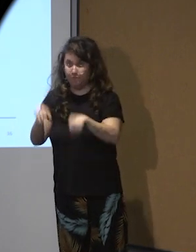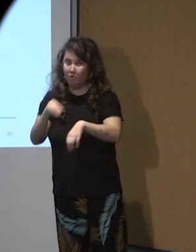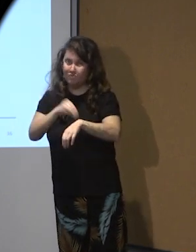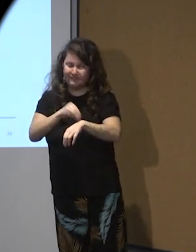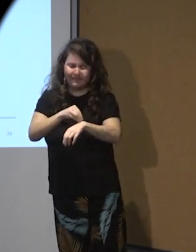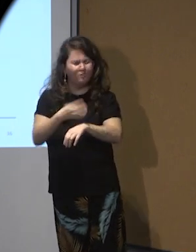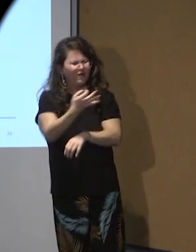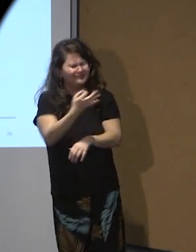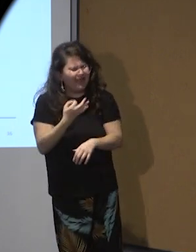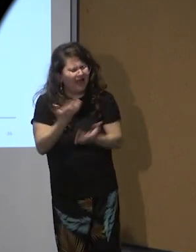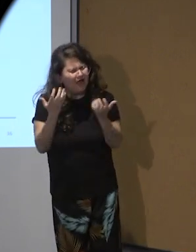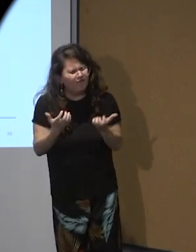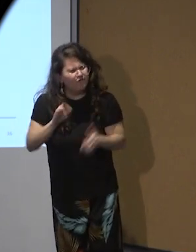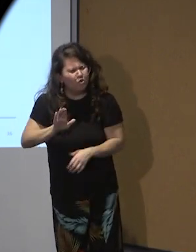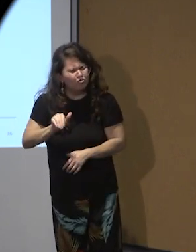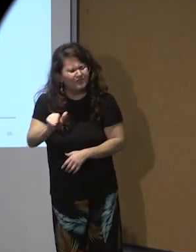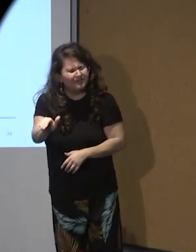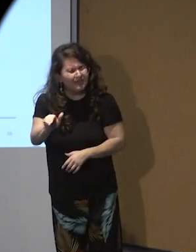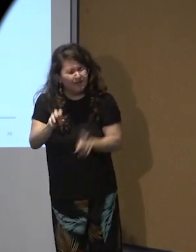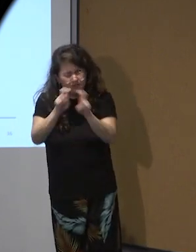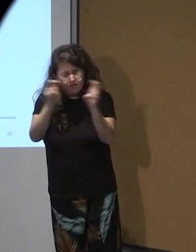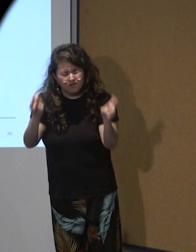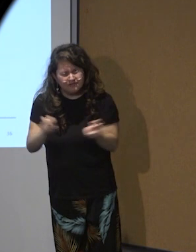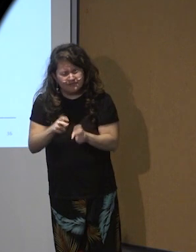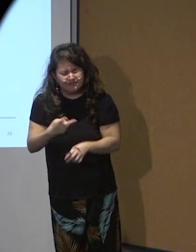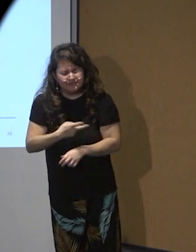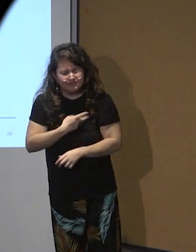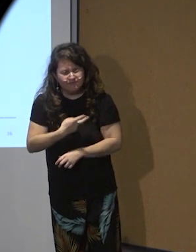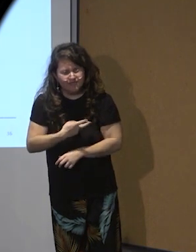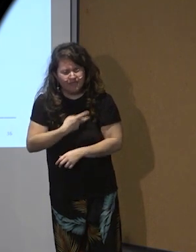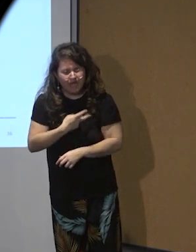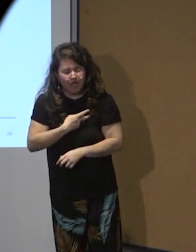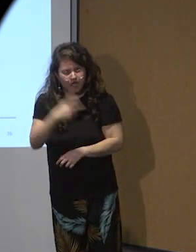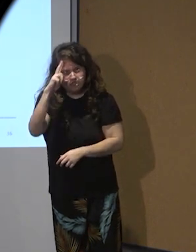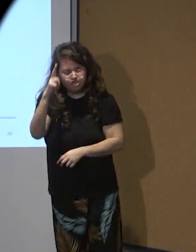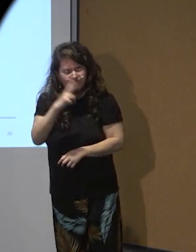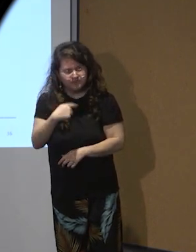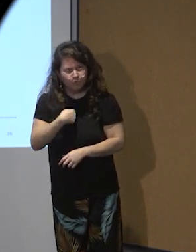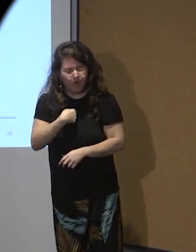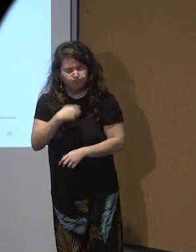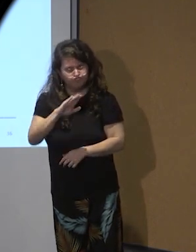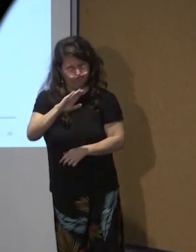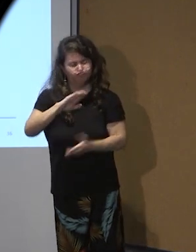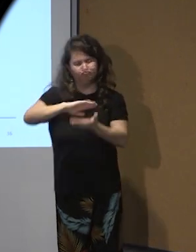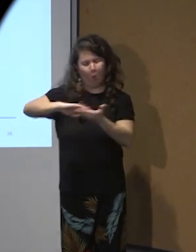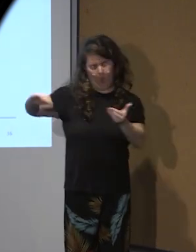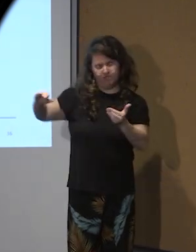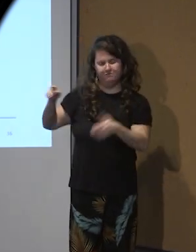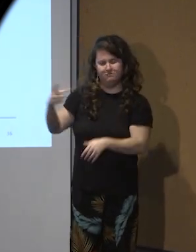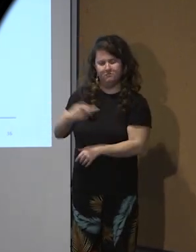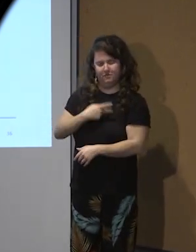trail, un certificat pour un ultra trail. Je vais vous envoyer faire un bilan, voir le médecin du sport. Ça, c'est un bon réflexe. Ok,